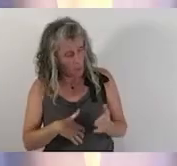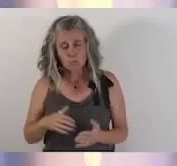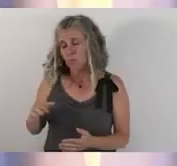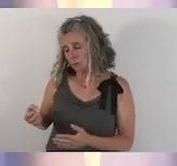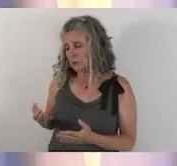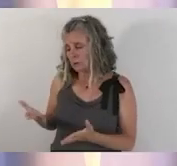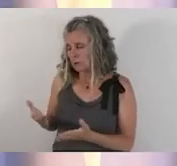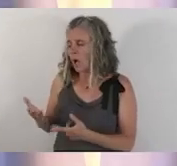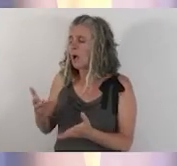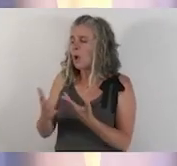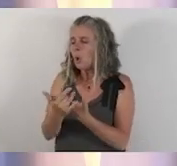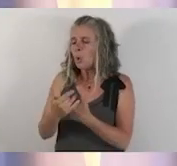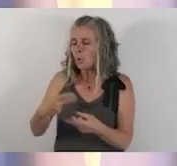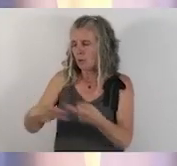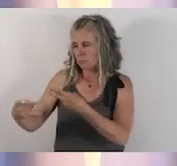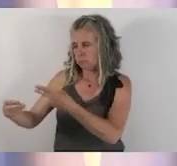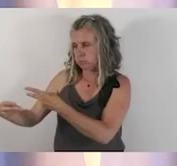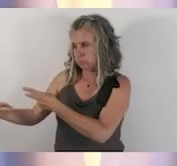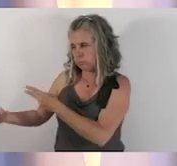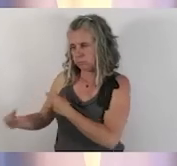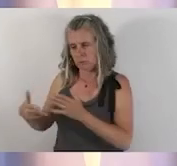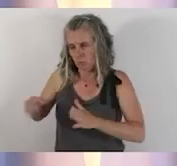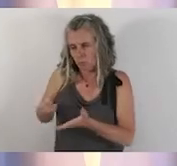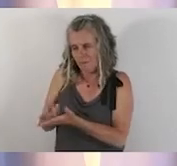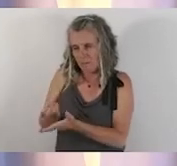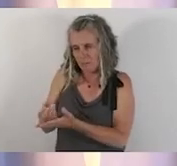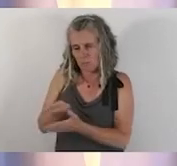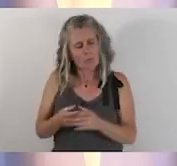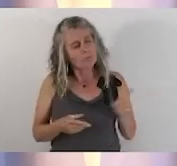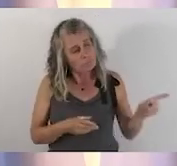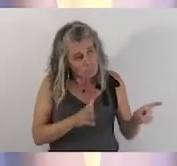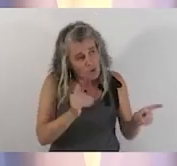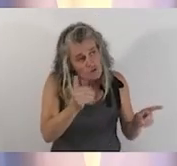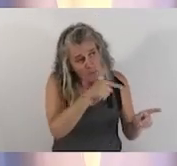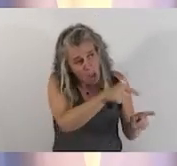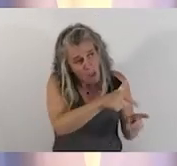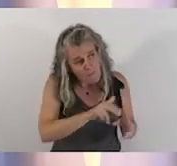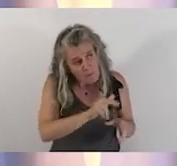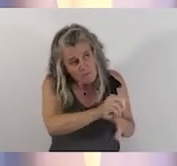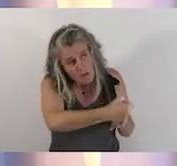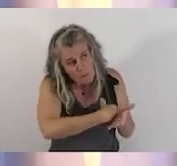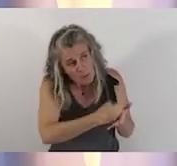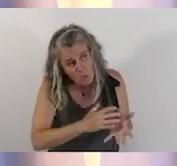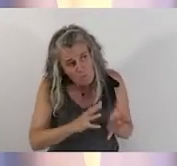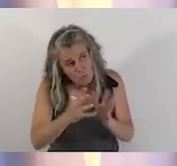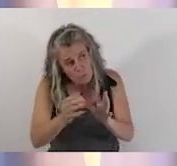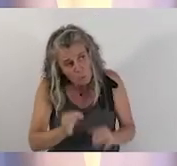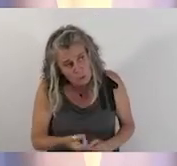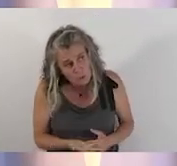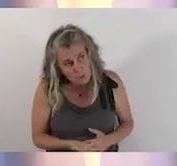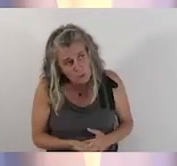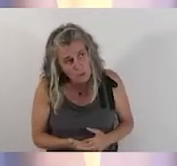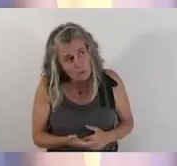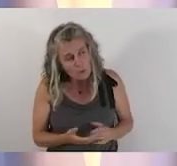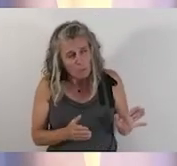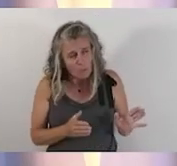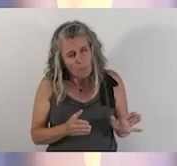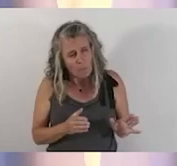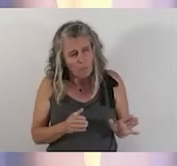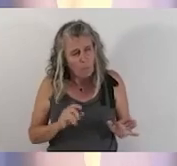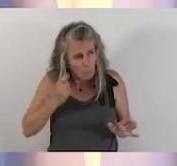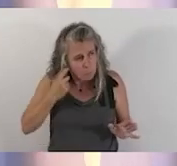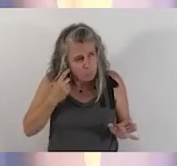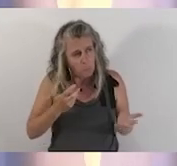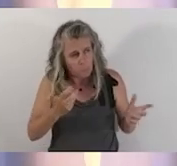que j'envoie au recteur et qui est porté pour information. J'espère que vous nous tiendrez informés sur l'évolution, puisque vous devez avoir des entretiens avec